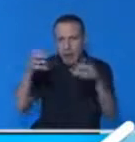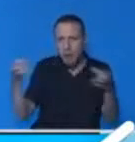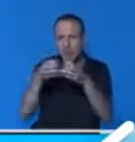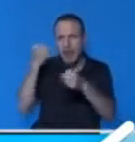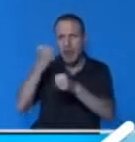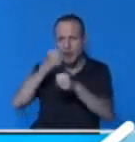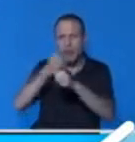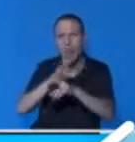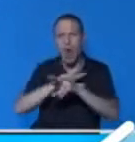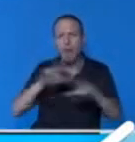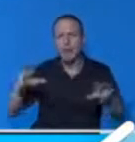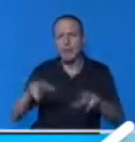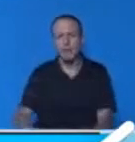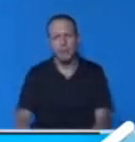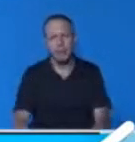העבודה בכל מצב?